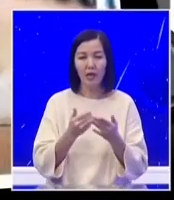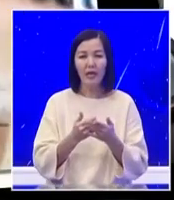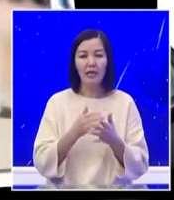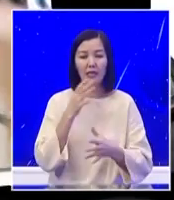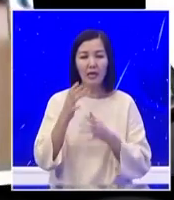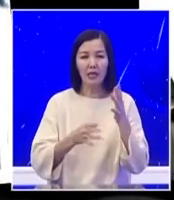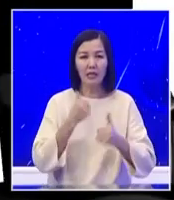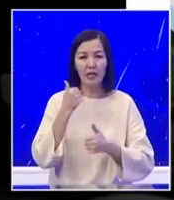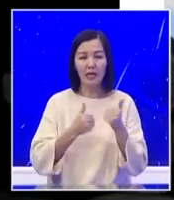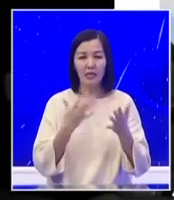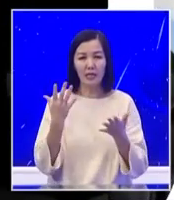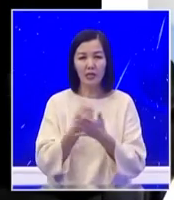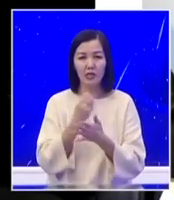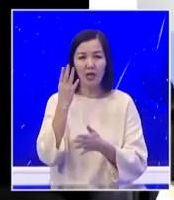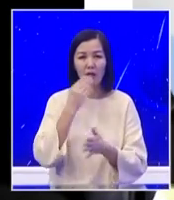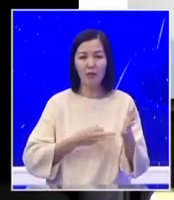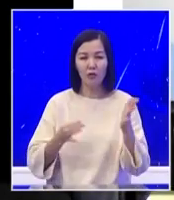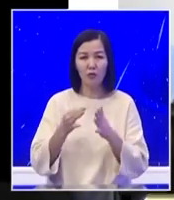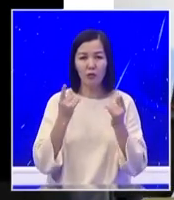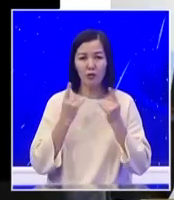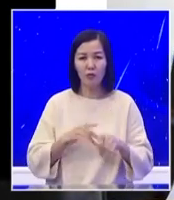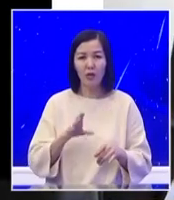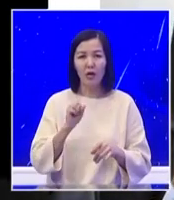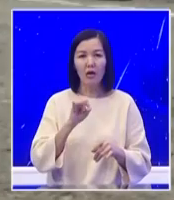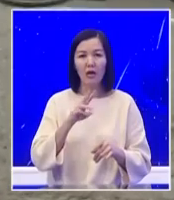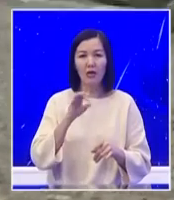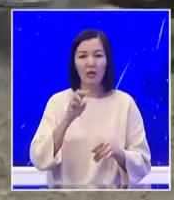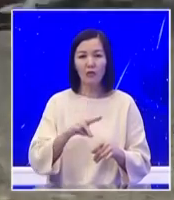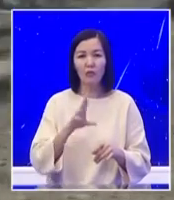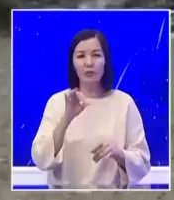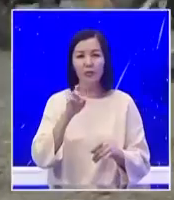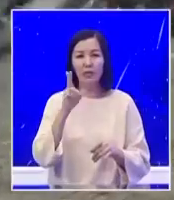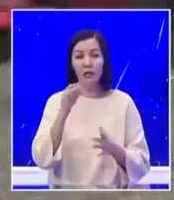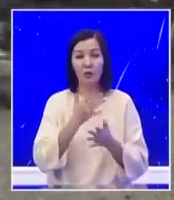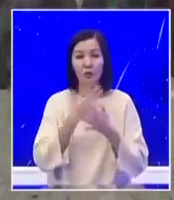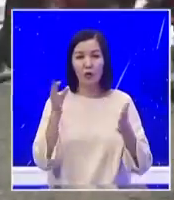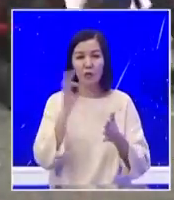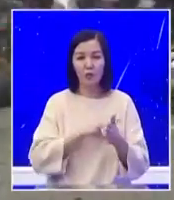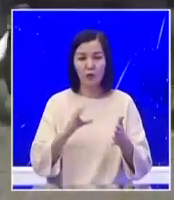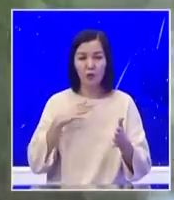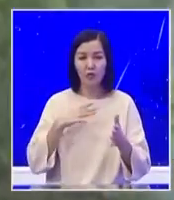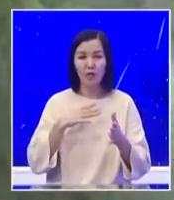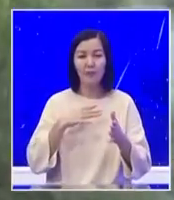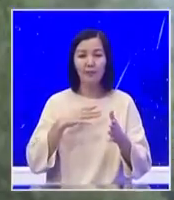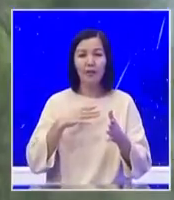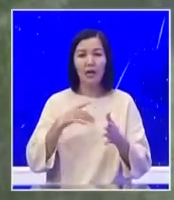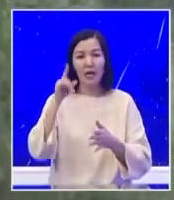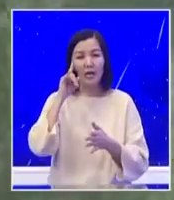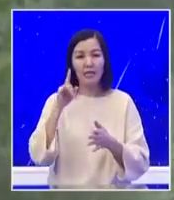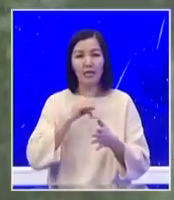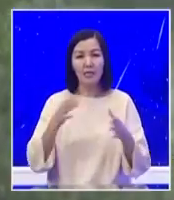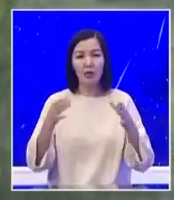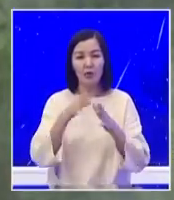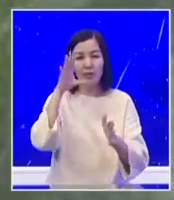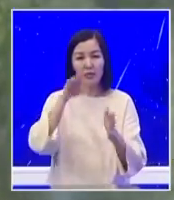бәсекедегі айтулы нәтижесіне Алматы облысының тумасы Артем Захаров пен Сергей Пономарев үлкен үлес қосты. Сарапшылардың айтуынша, Қазақстан құрамасына